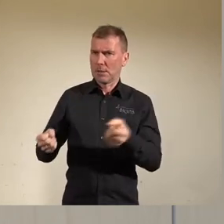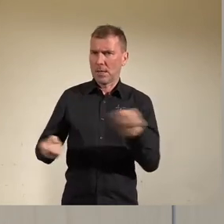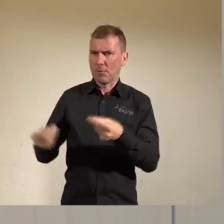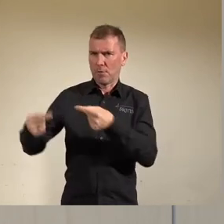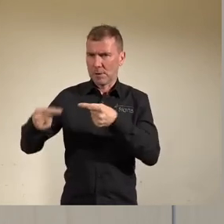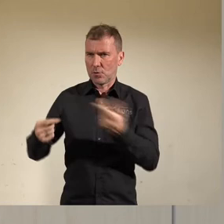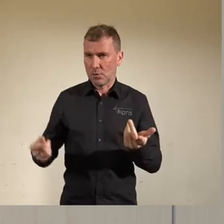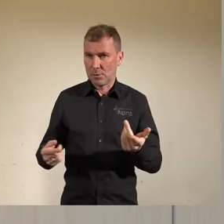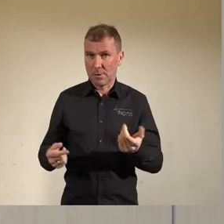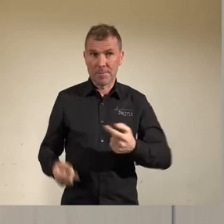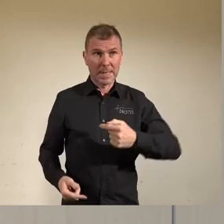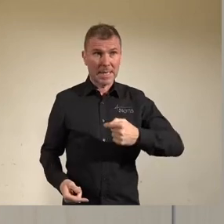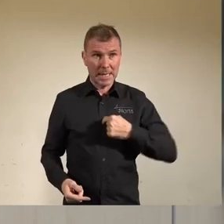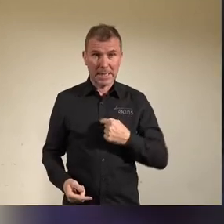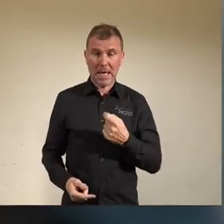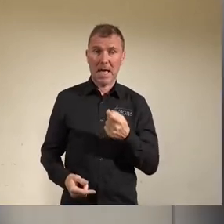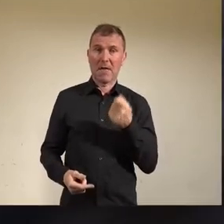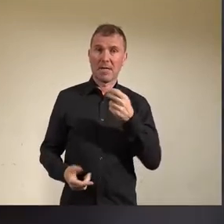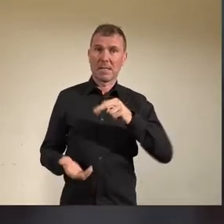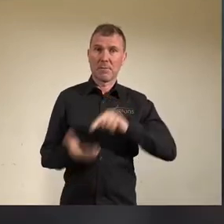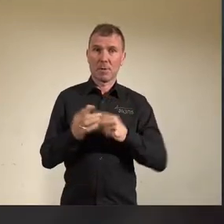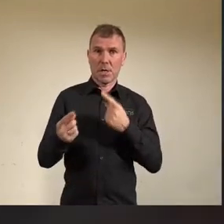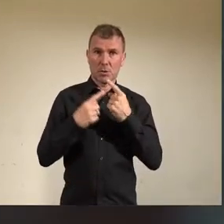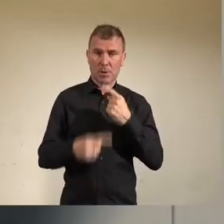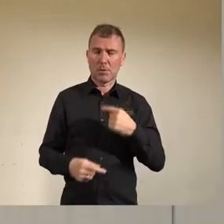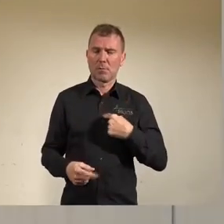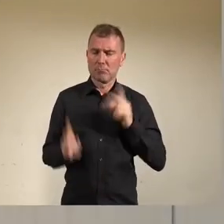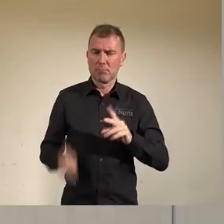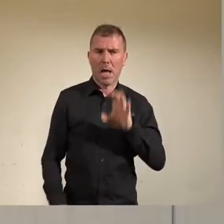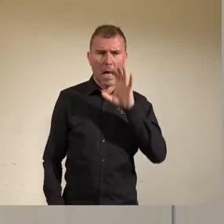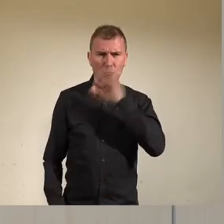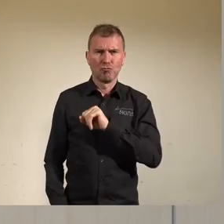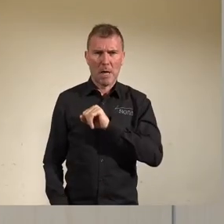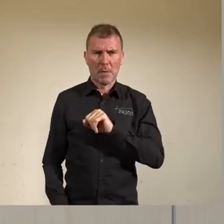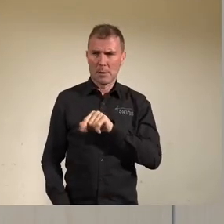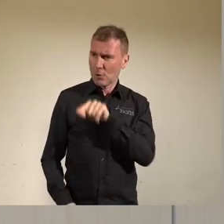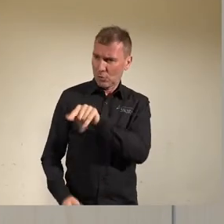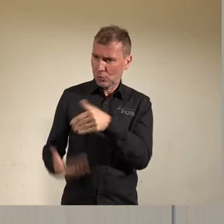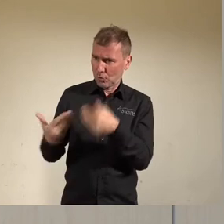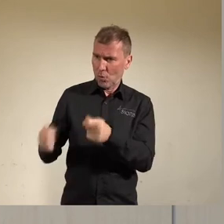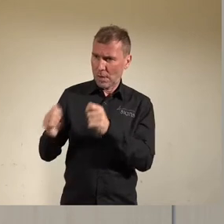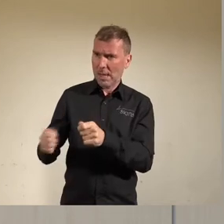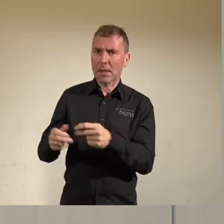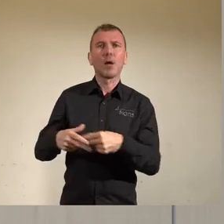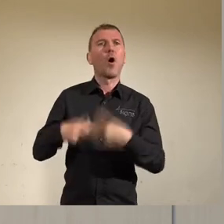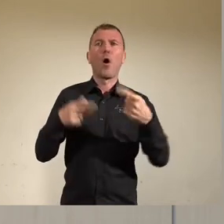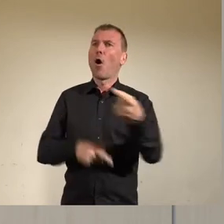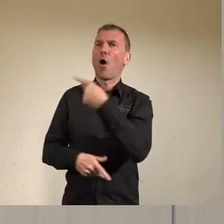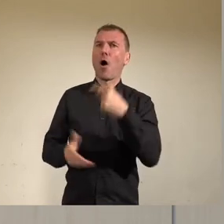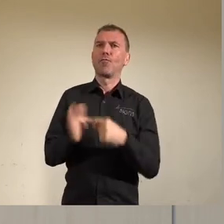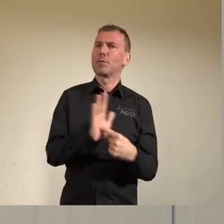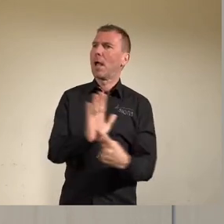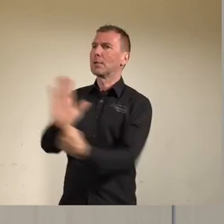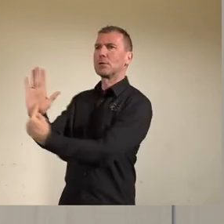als finanzpolitische Sprecherin meiner Fraktion ausgesprochen schämen, einen solchen Antrag in der Öffentlichkeit zu präsentieren, wie Sie das